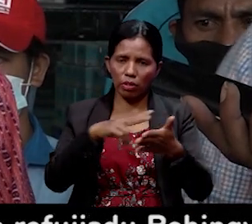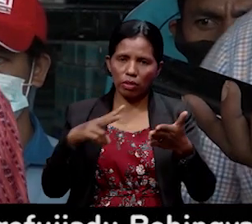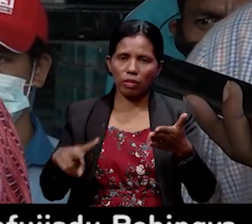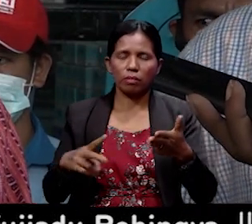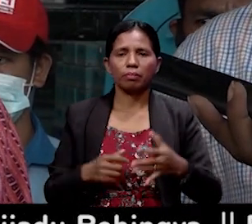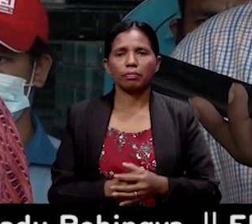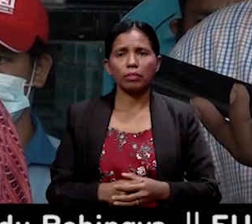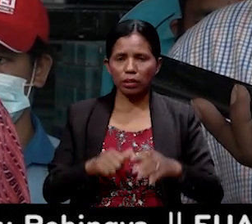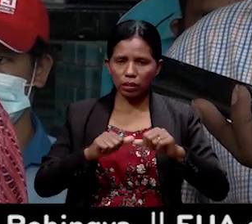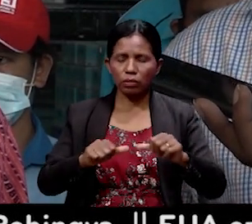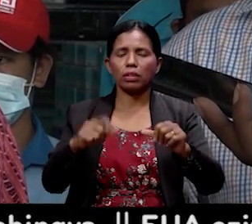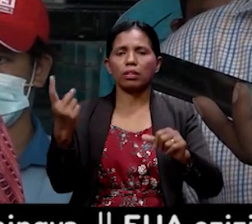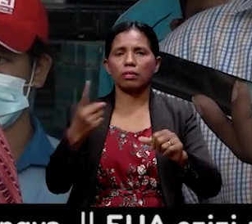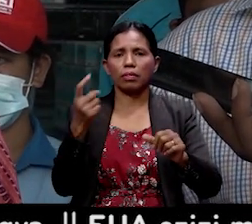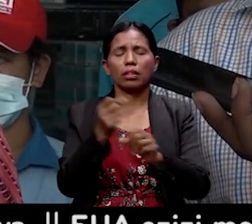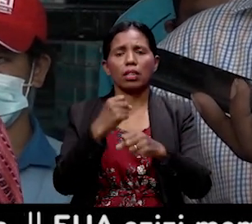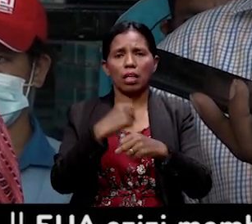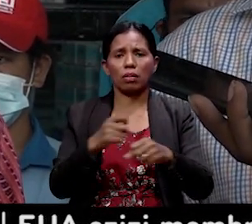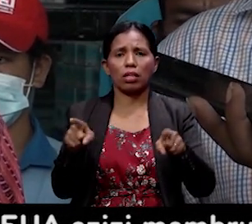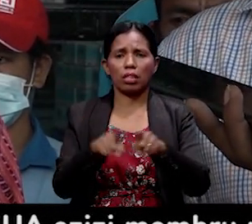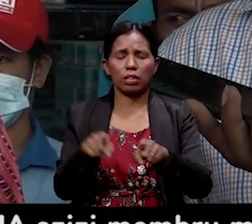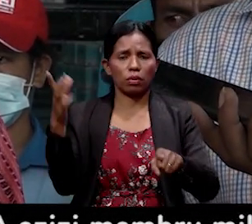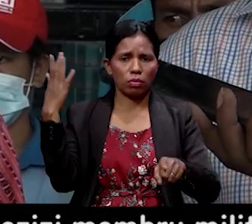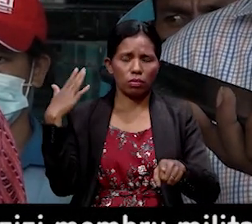se continua non è, halo ne zuluk,